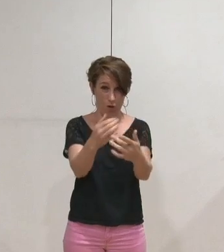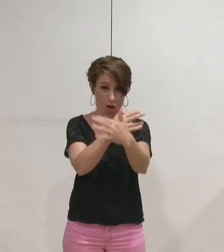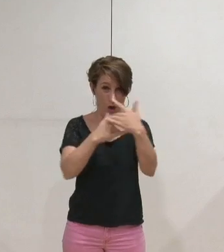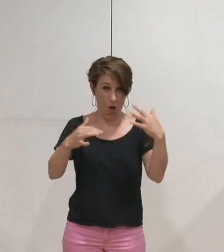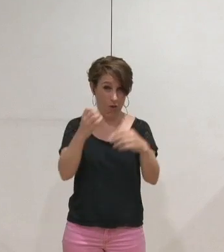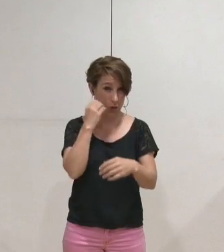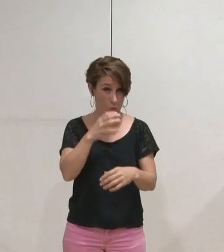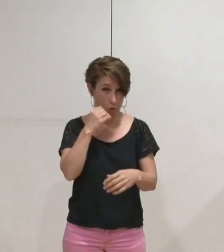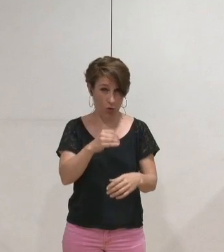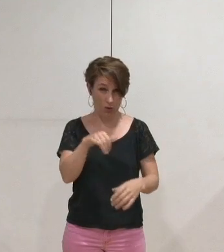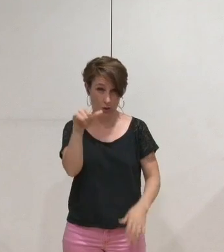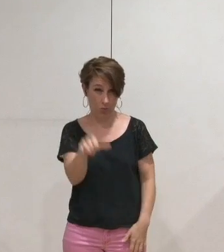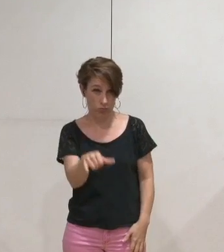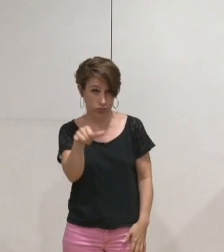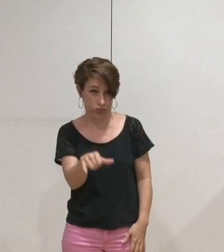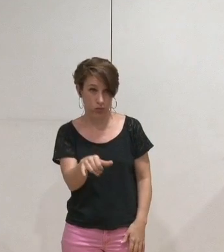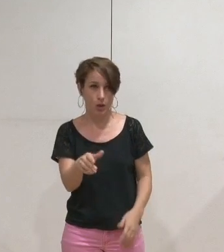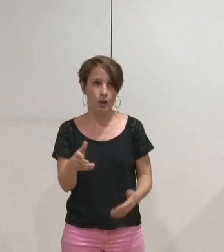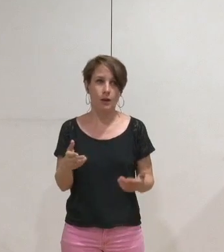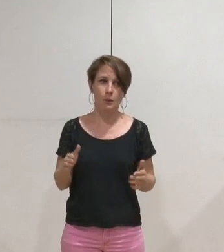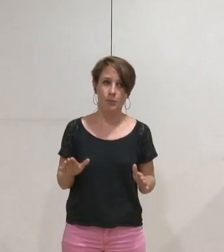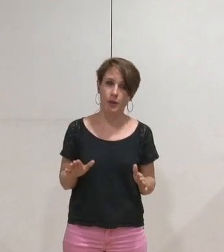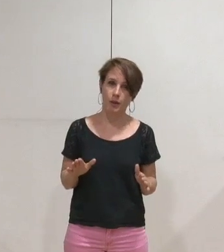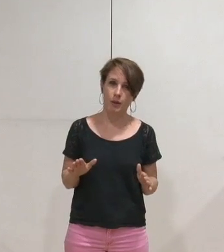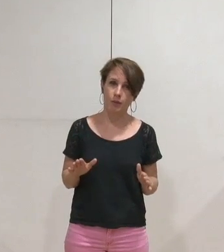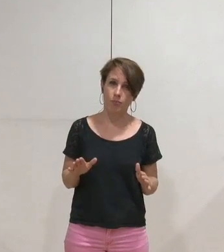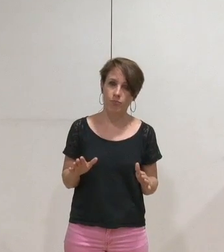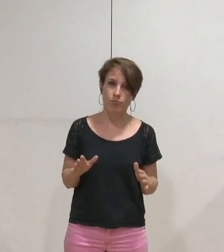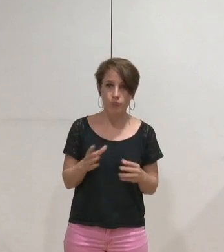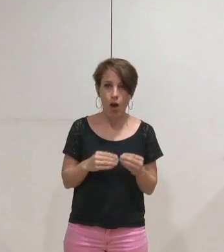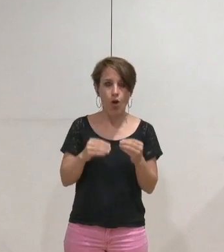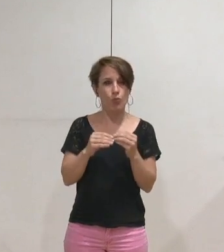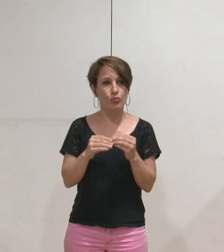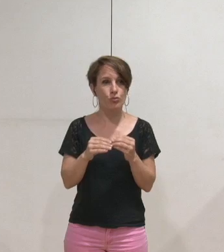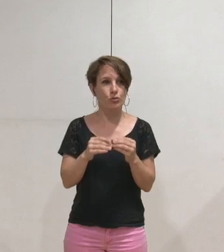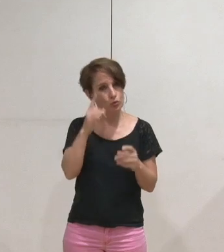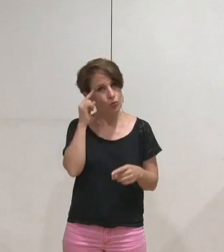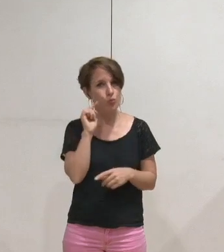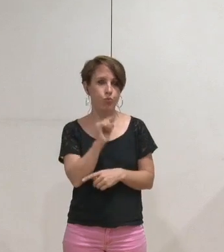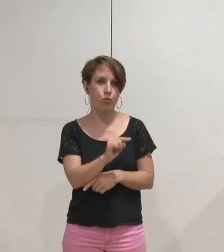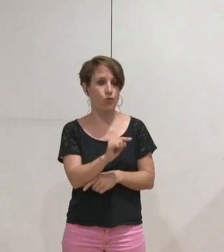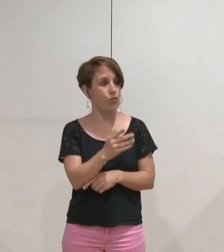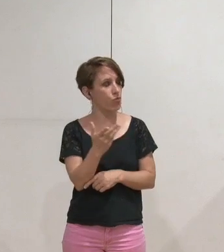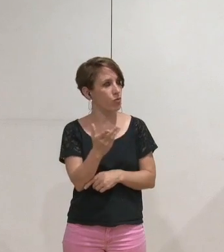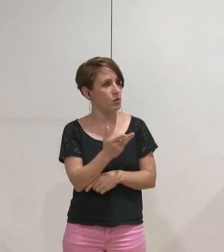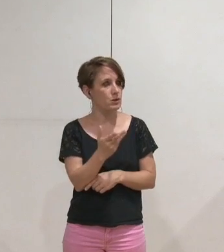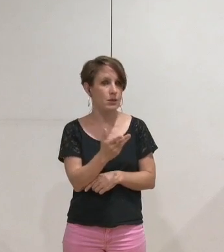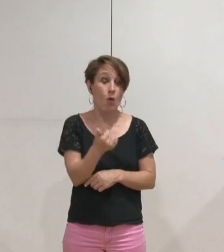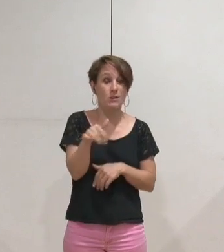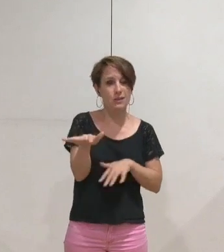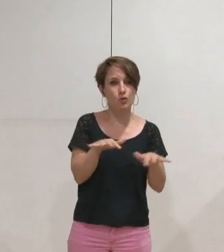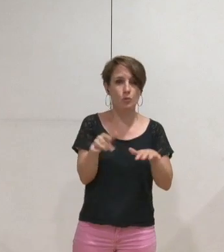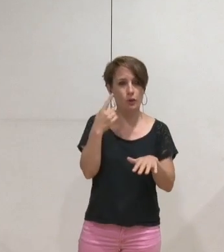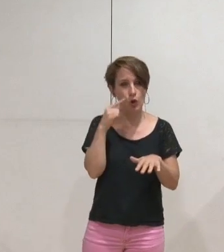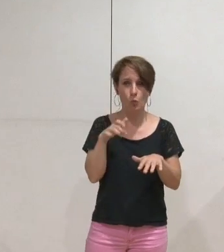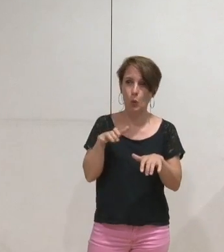Grenoblois mais qui plus est au fond elle est pour vous un moyen de refuser de vous attaquer à la